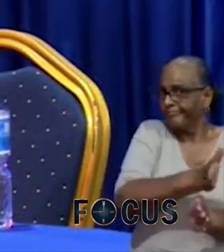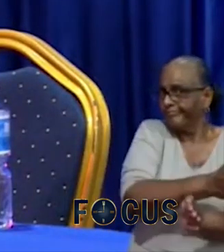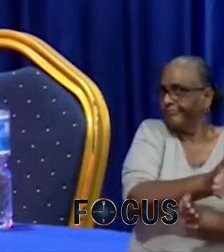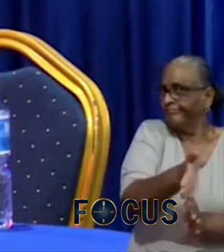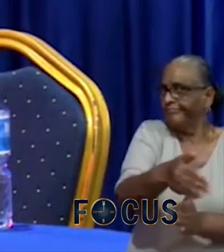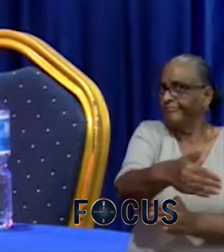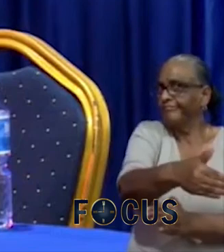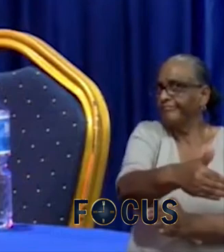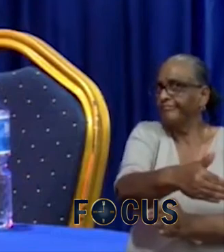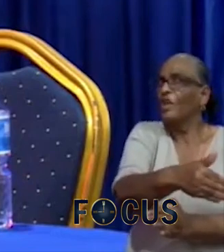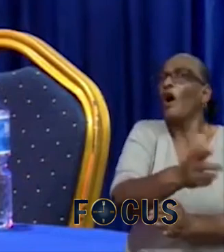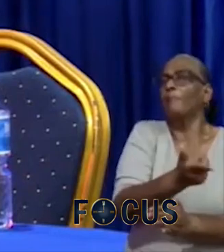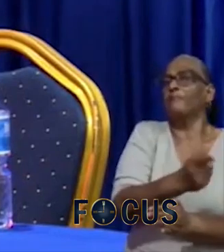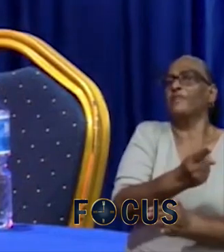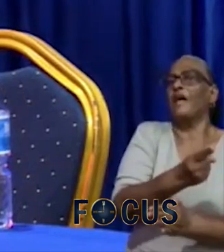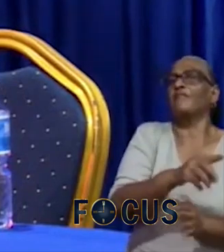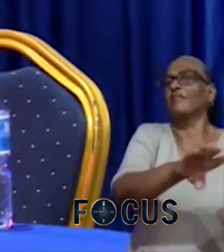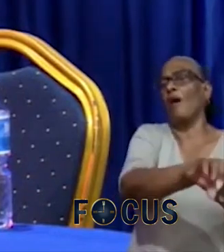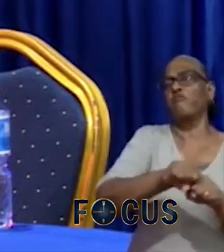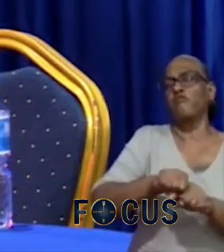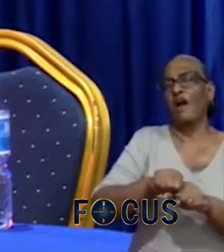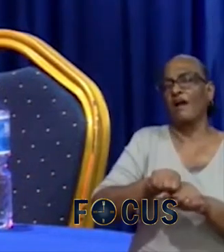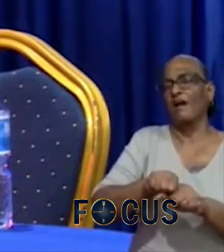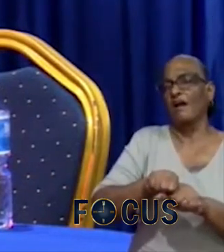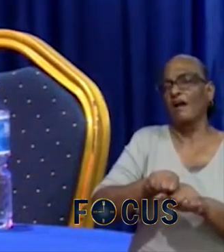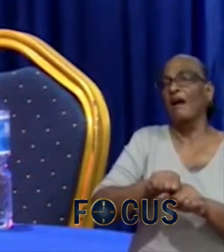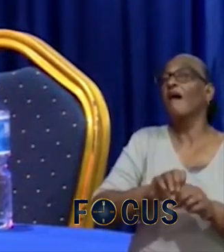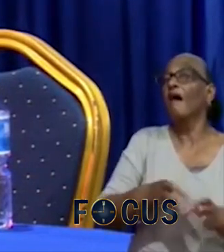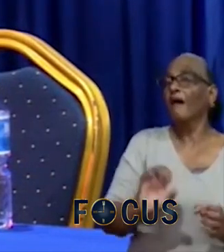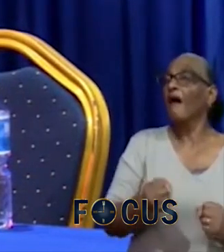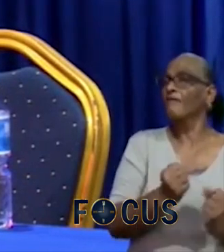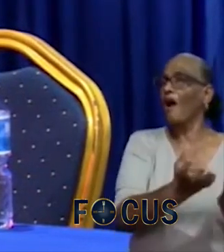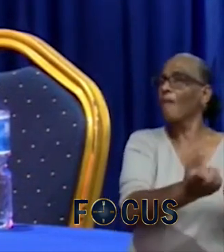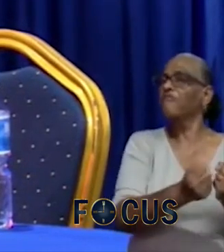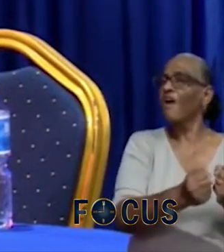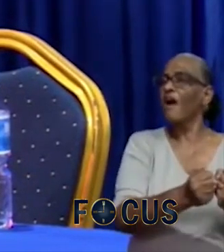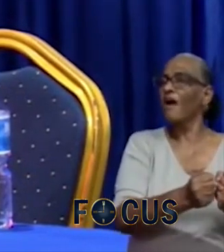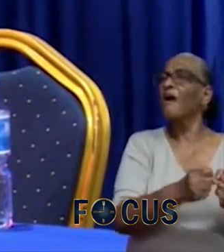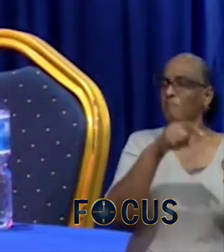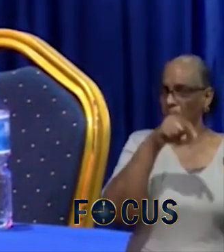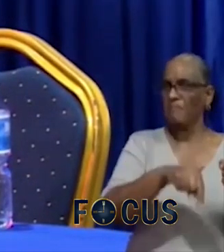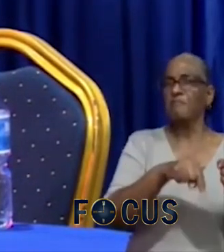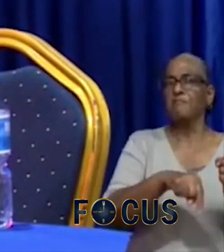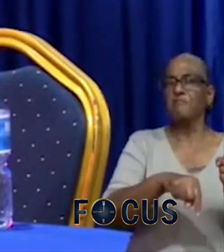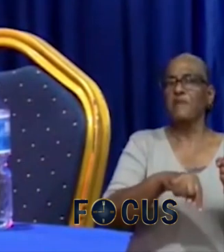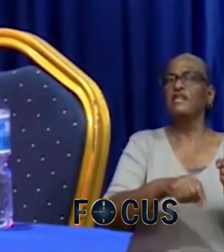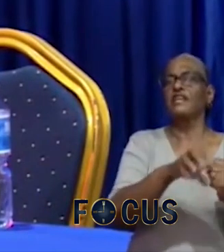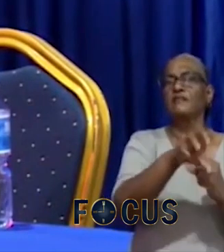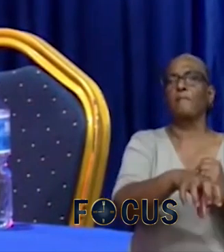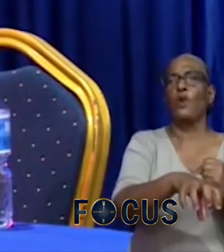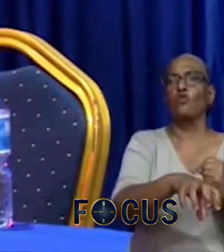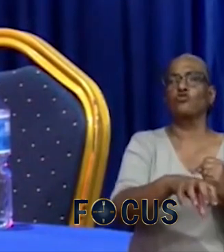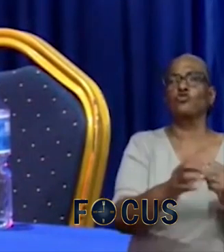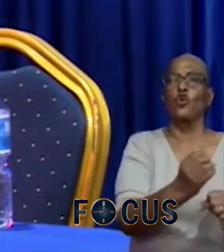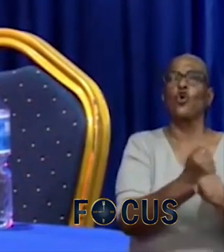dat ze toch opgevangen, ik zal het opgevangen noemen, opgevangen worden bij deze posten, hulpposten die dus